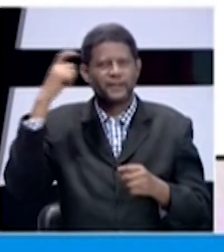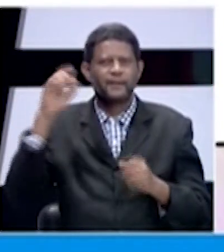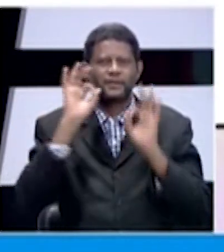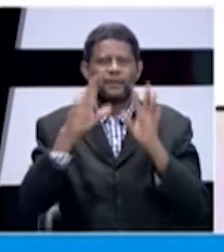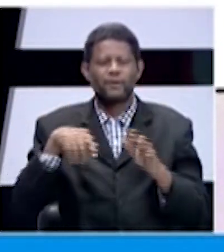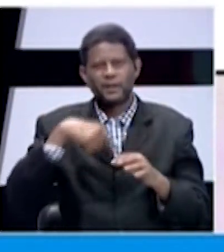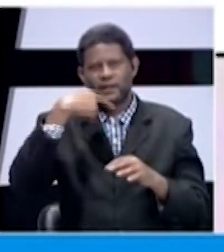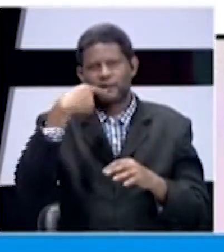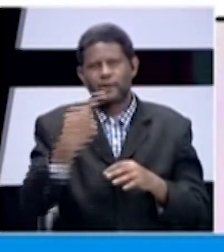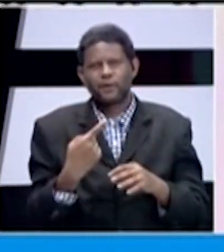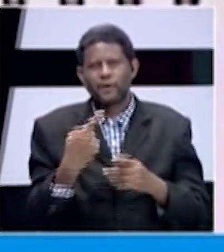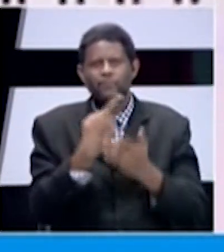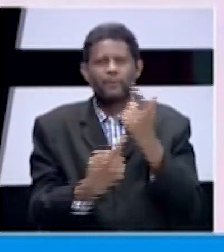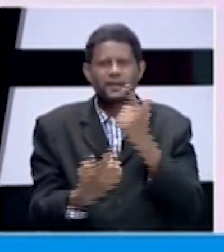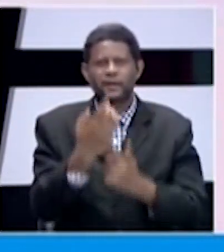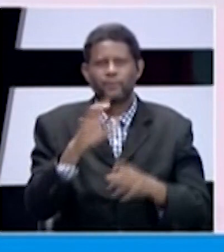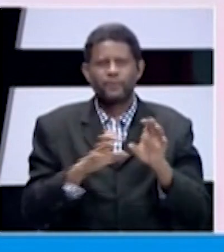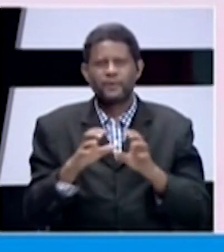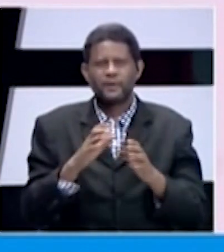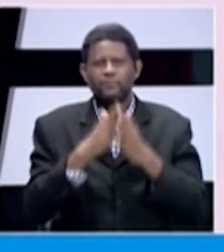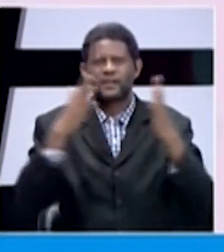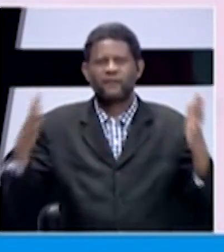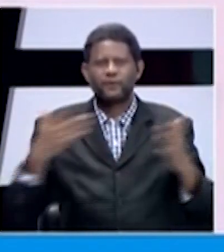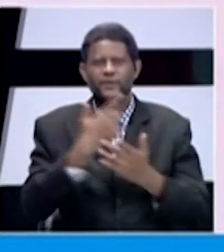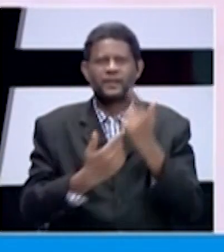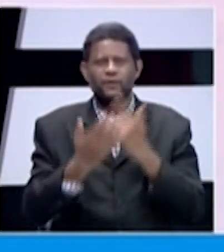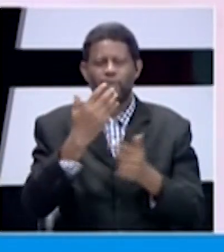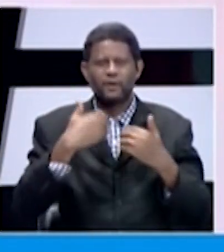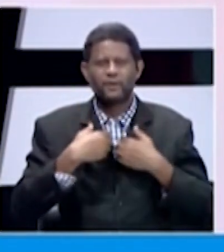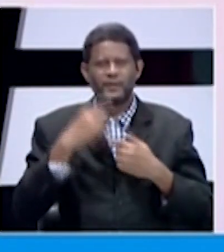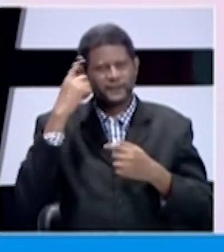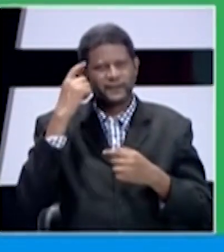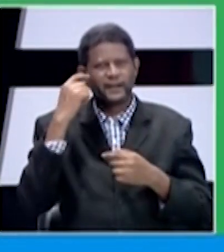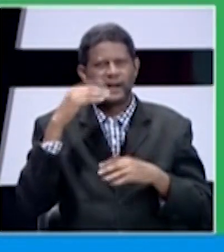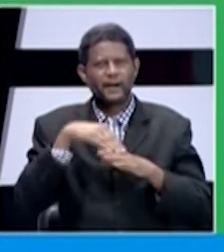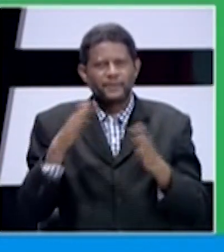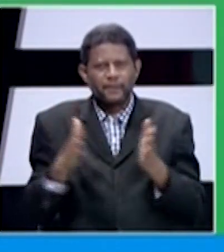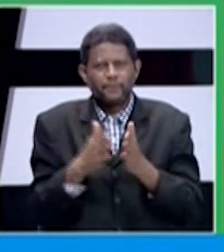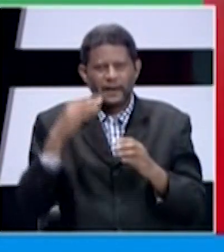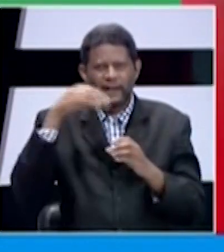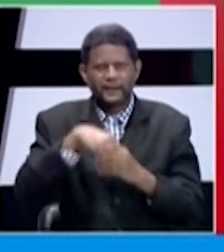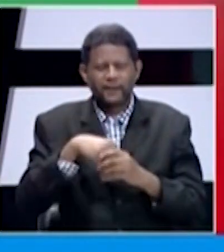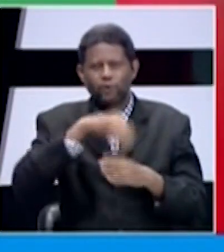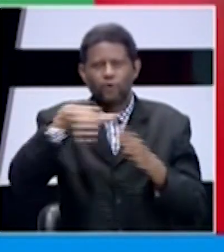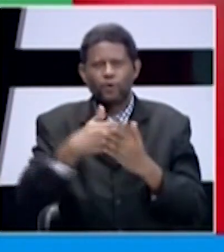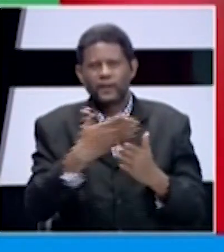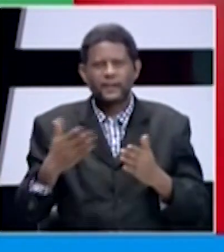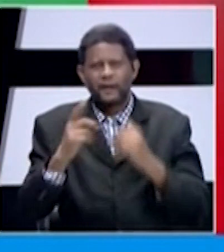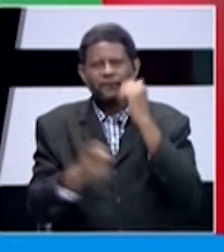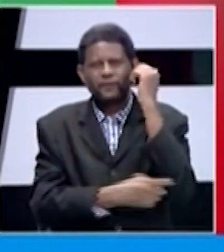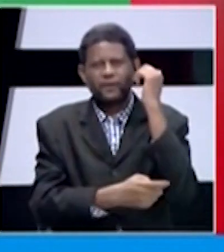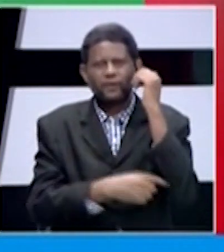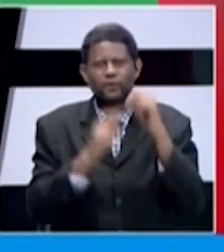እዩ ዝበልዎ መዘራረቢ ብምግባር ብሰፊሑ ተዛትዮምሉ ኣለዉ ትግራይ ኣብ ፀበባ ኣትያ ብኩሎ መዳይ ኣብ እትፍተነሉ